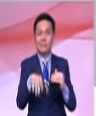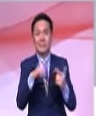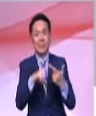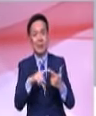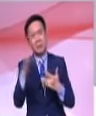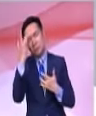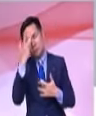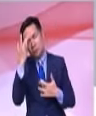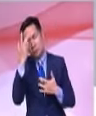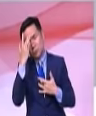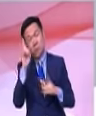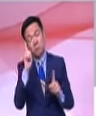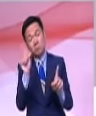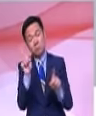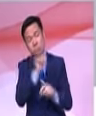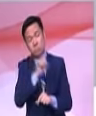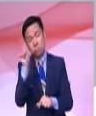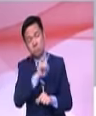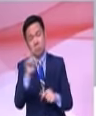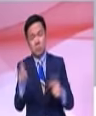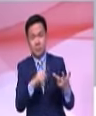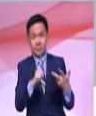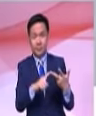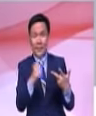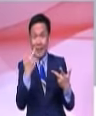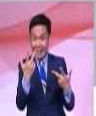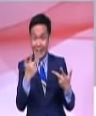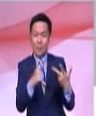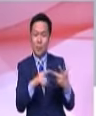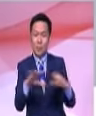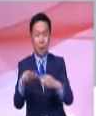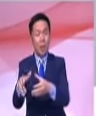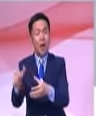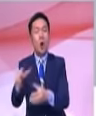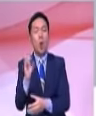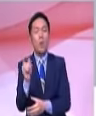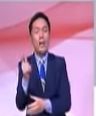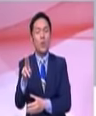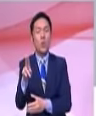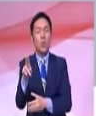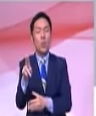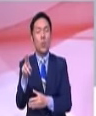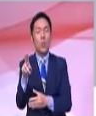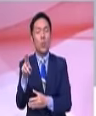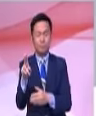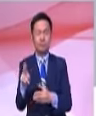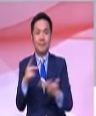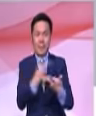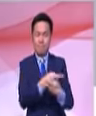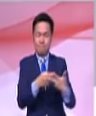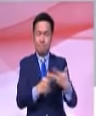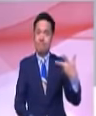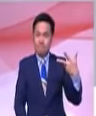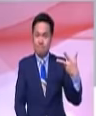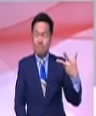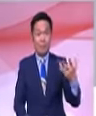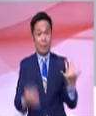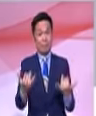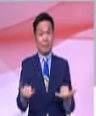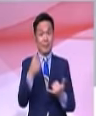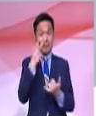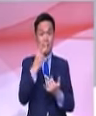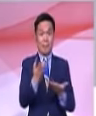pesakit penyakit kronik dan juga golongan orang kurang upaya ataupun OKU. Jadi hari ini